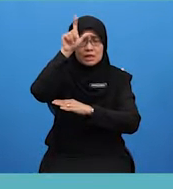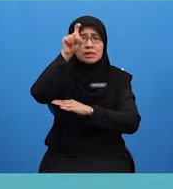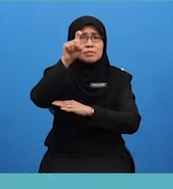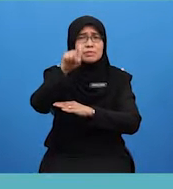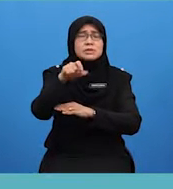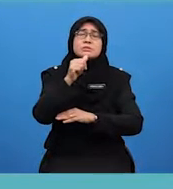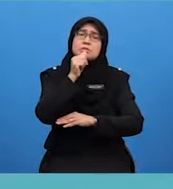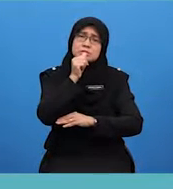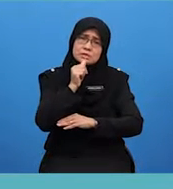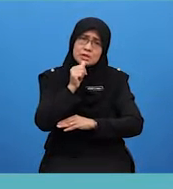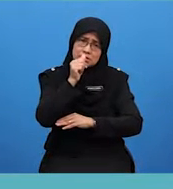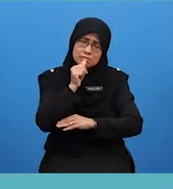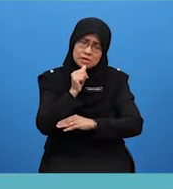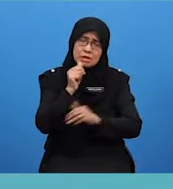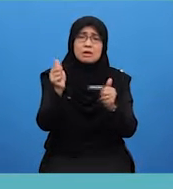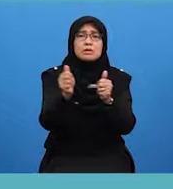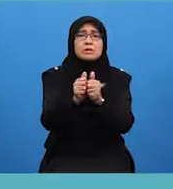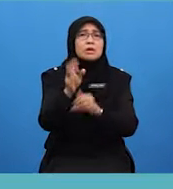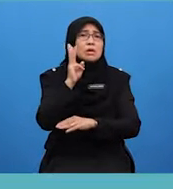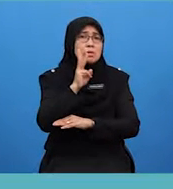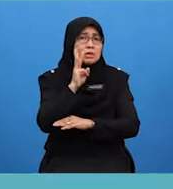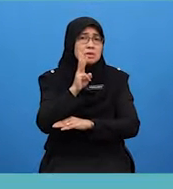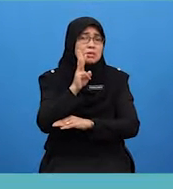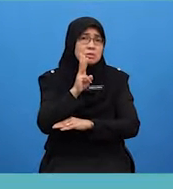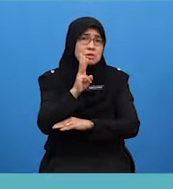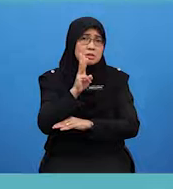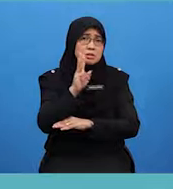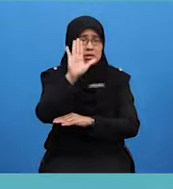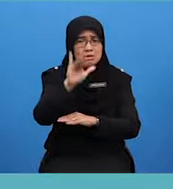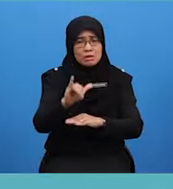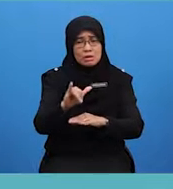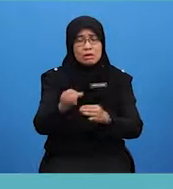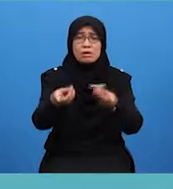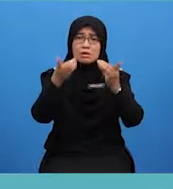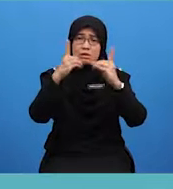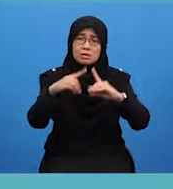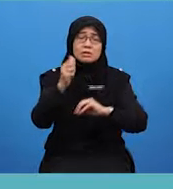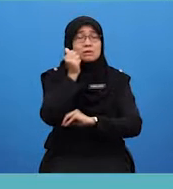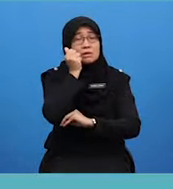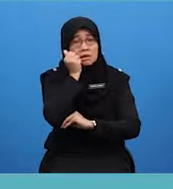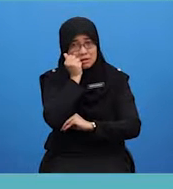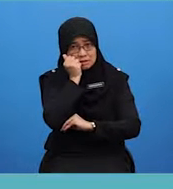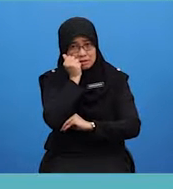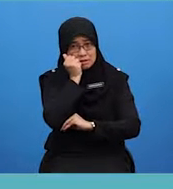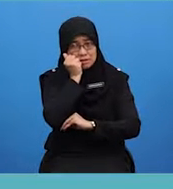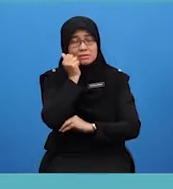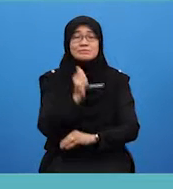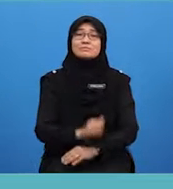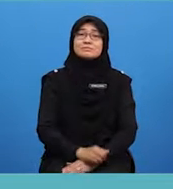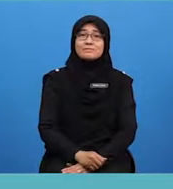bertoleransi terhadap wanita-wanita semasa mereka mengalami tempo-tempo